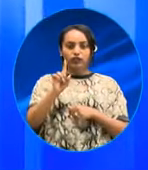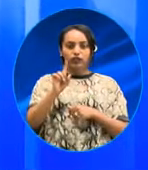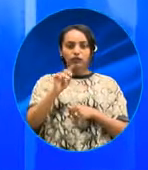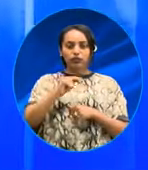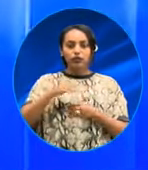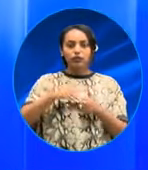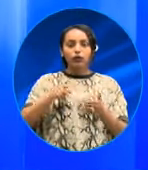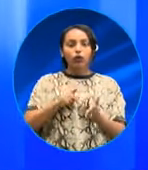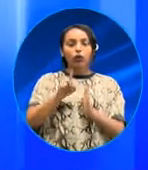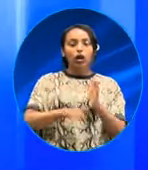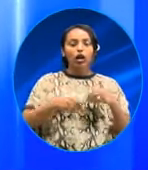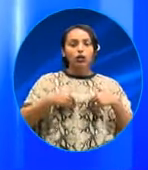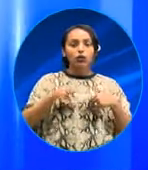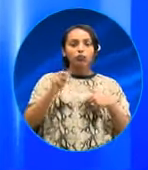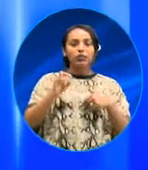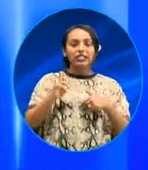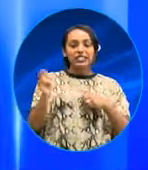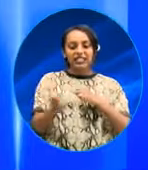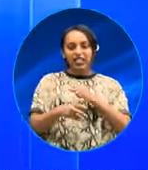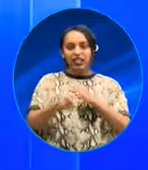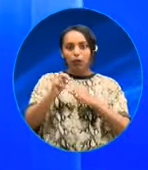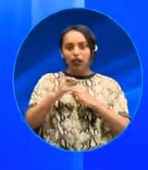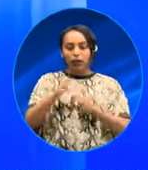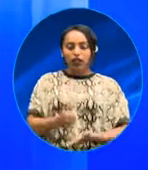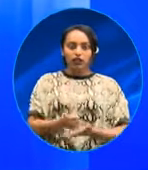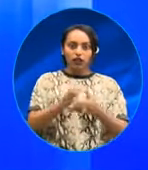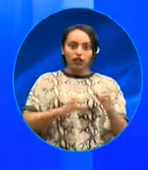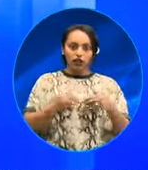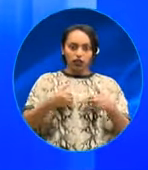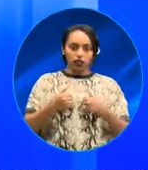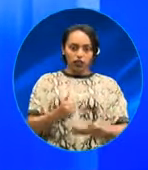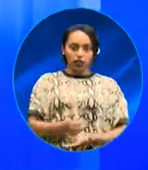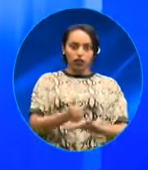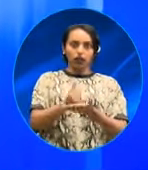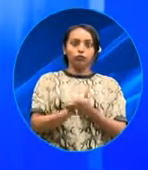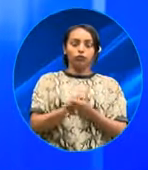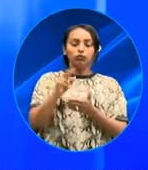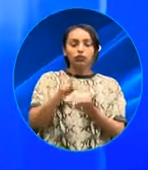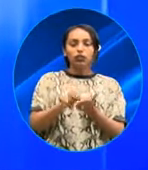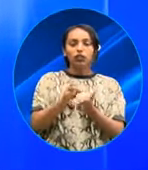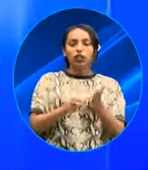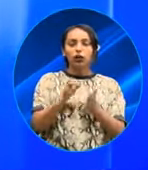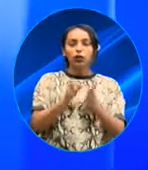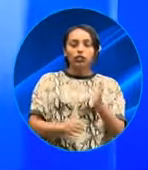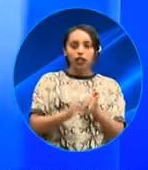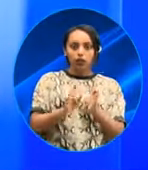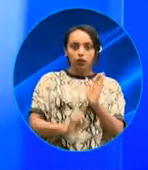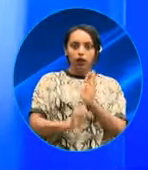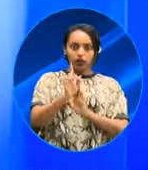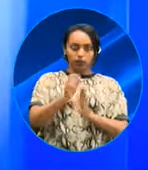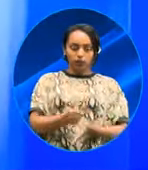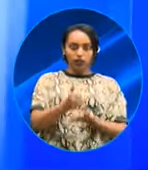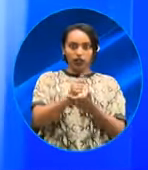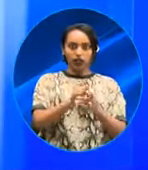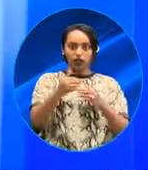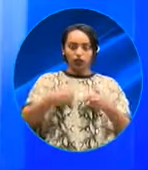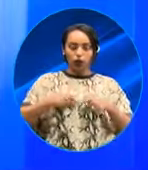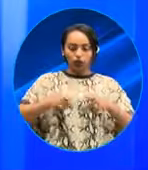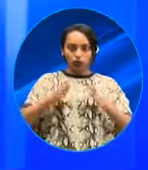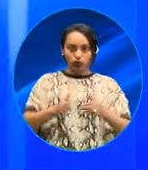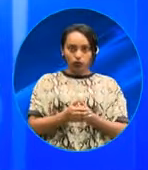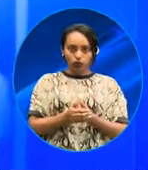ሚሊዮን ብር ዋጋ ያለው ምርጥ ዘርና ማዳበሪያ ድጋፍ አደረገ። ድጋፉ ምርትና ምርታማነትን ለማሳደግ እገዛ እንዳለው